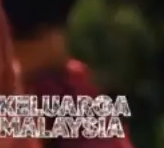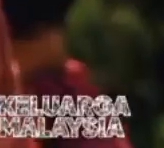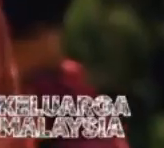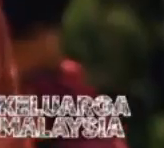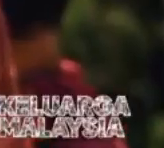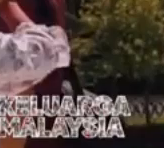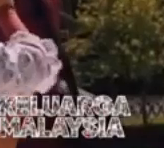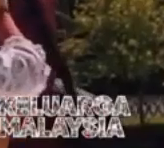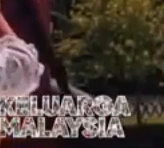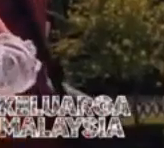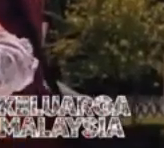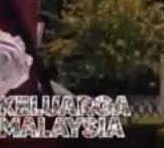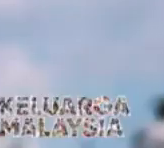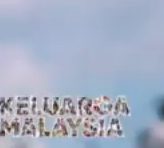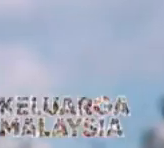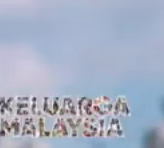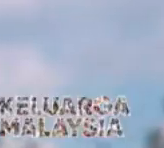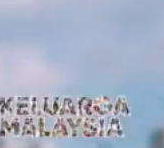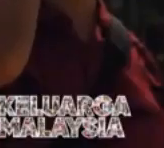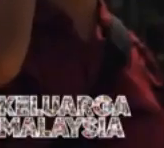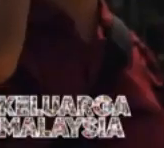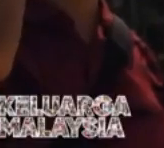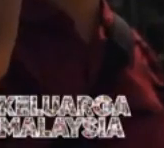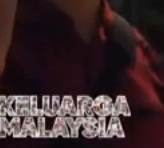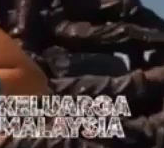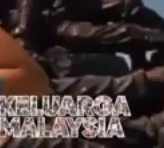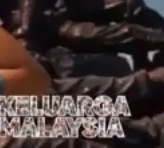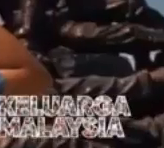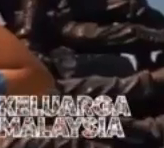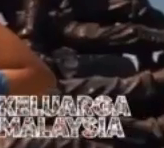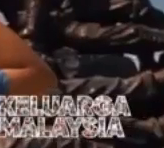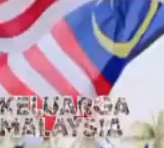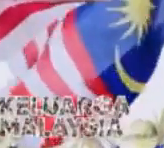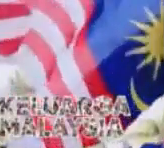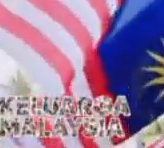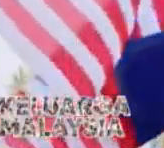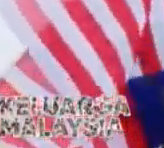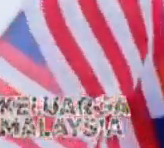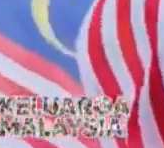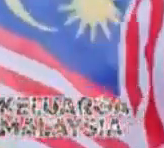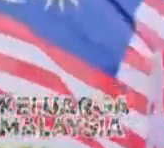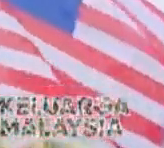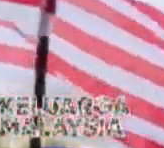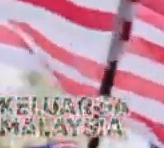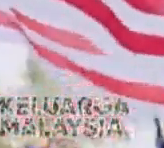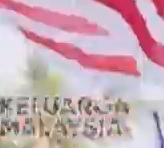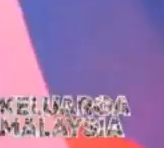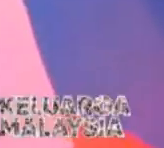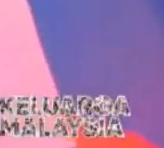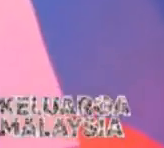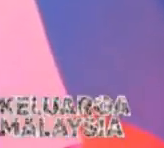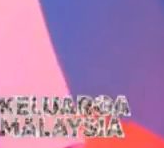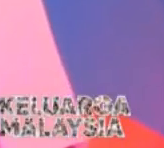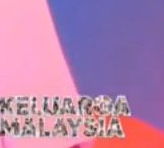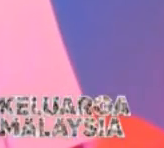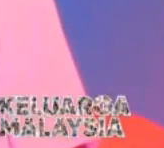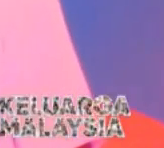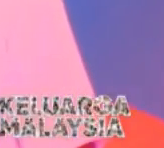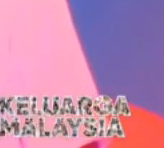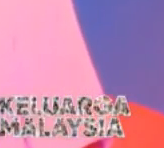mau terima semua pelan pemulihan, tak mau terima dan menjayakan vaksinasi, tak mau mematuhi